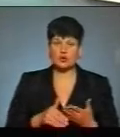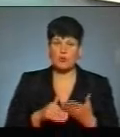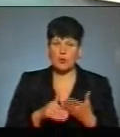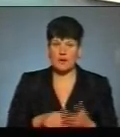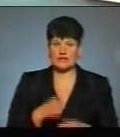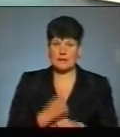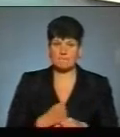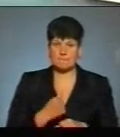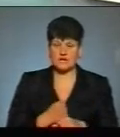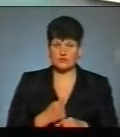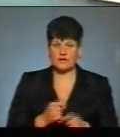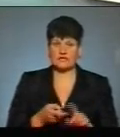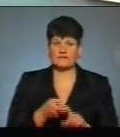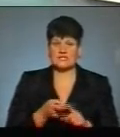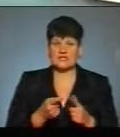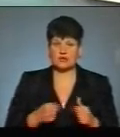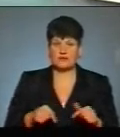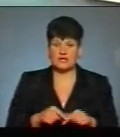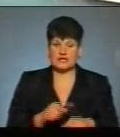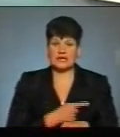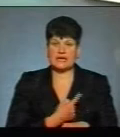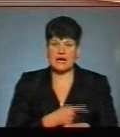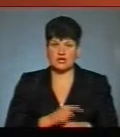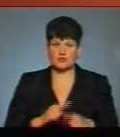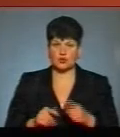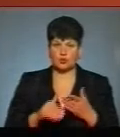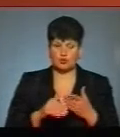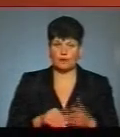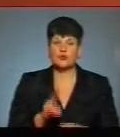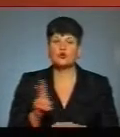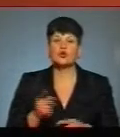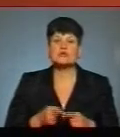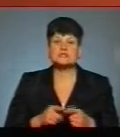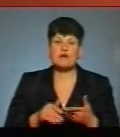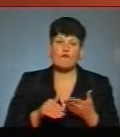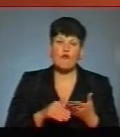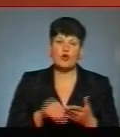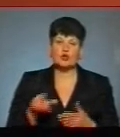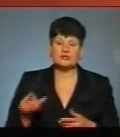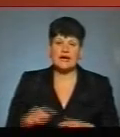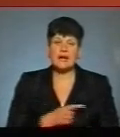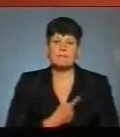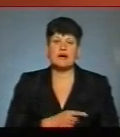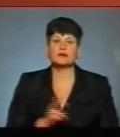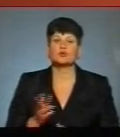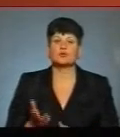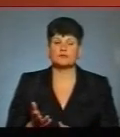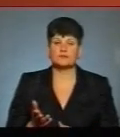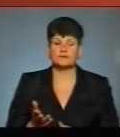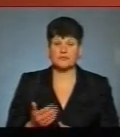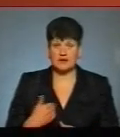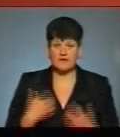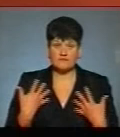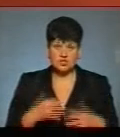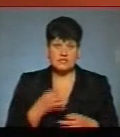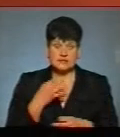працювати в інфекційному відділенні лікарні швидкої допомоги. А хто ці волонтери-медики, які зголосилися? Ну, так як я сказав,